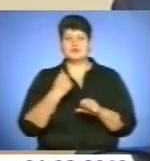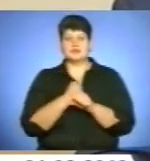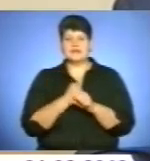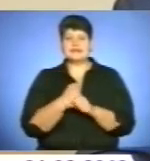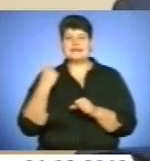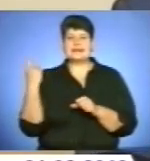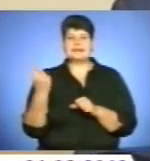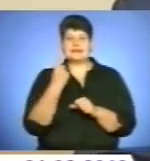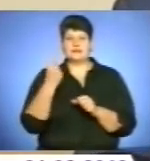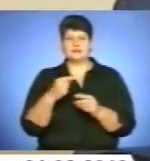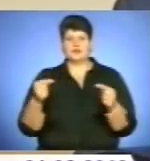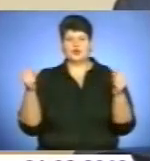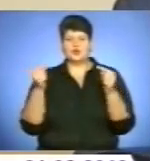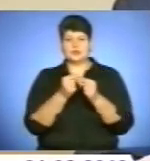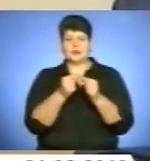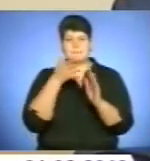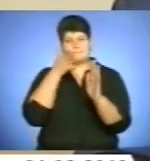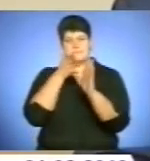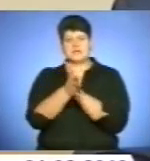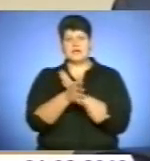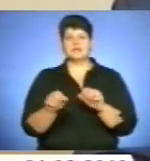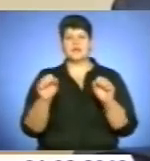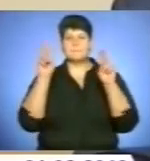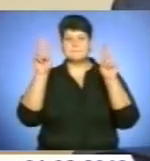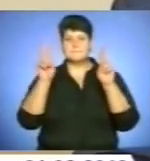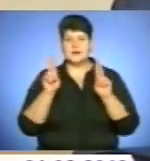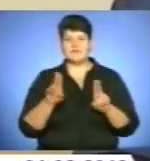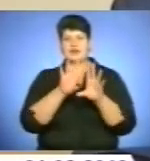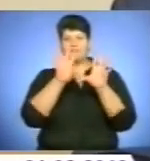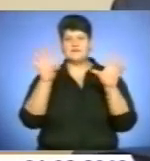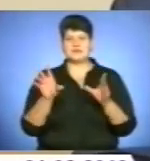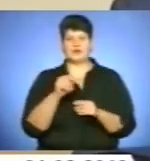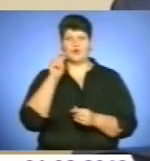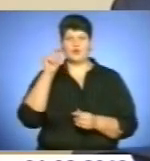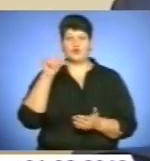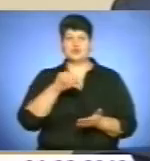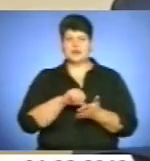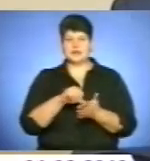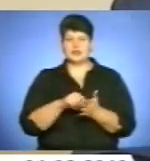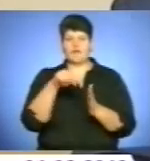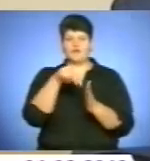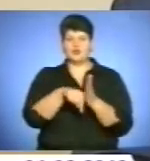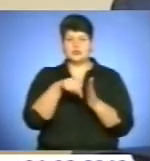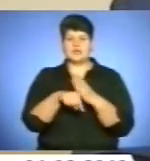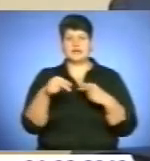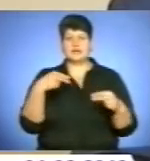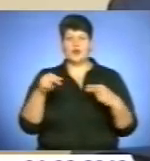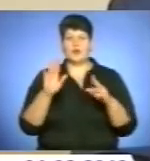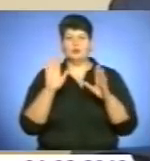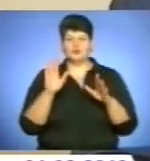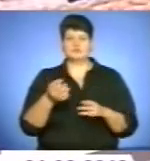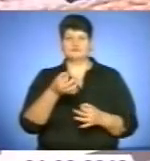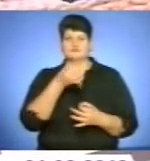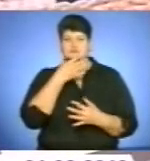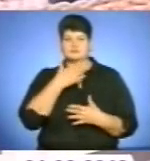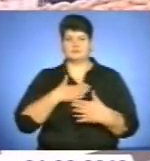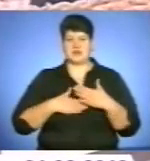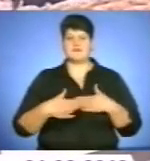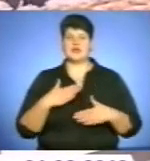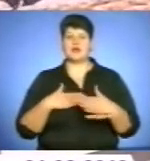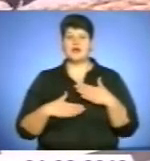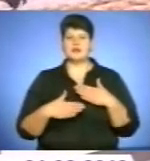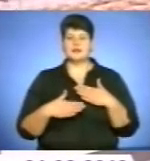четкие и прозрачные правила, которые для всех участников внутренней торговли будут экономически привлекательными. Такі